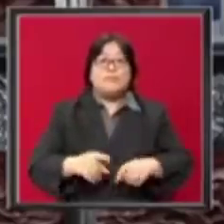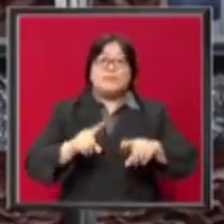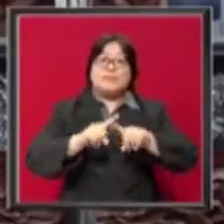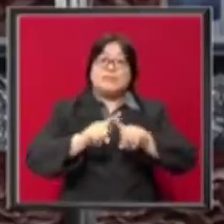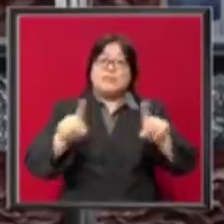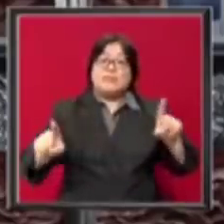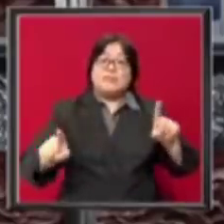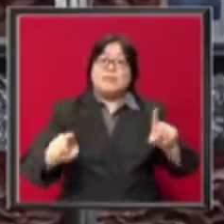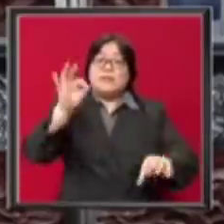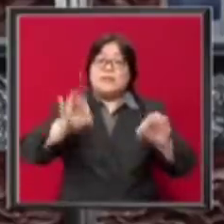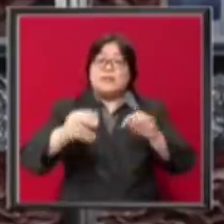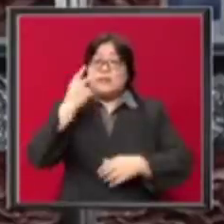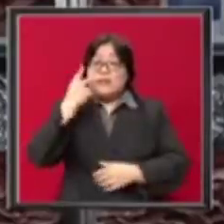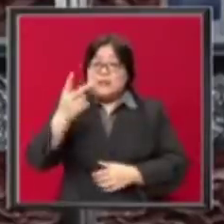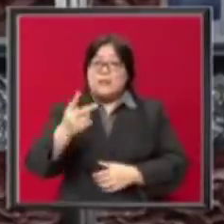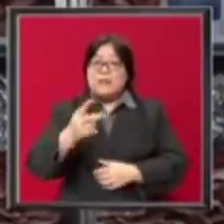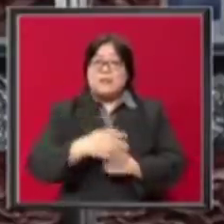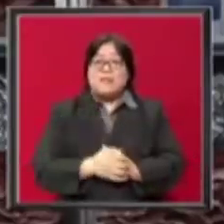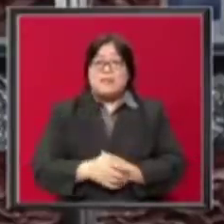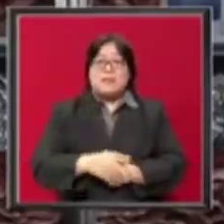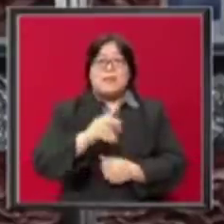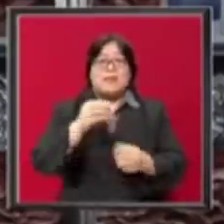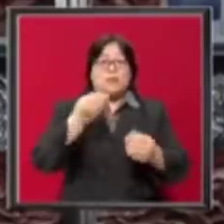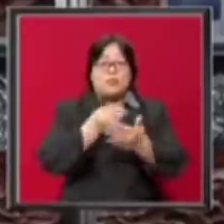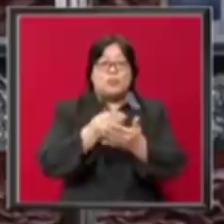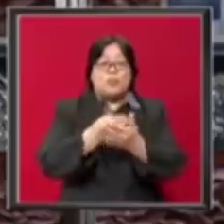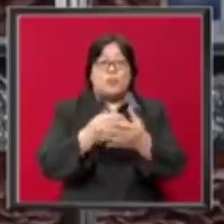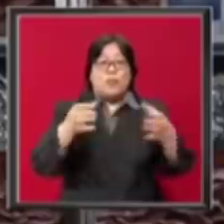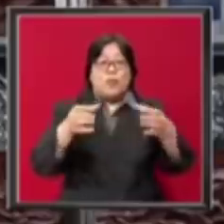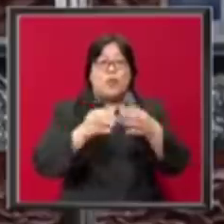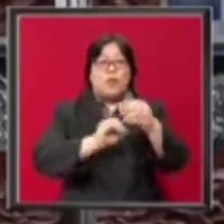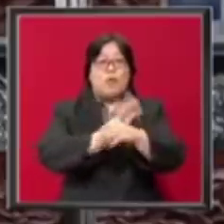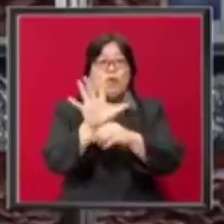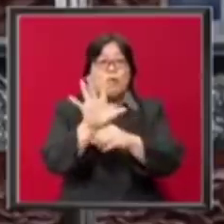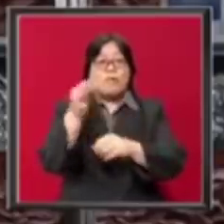Padahal kalau dilihat kumpulan wang COVID-19,